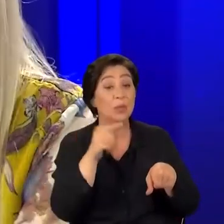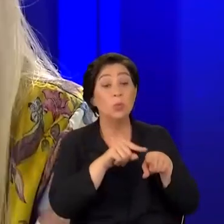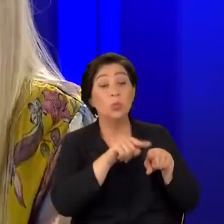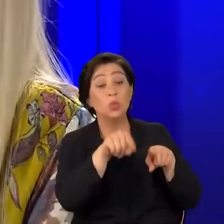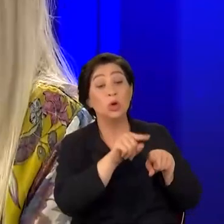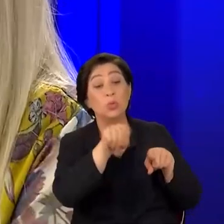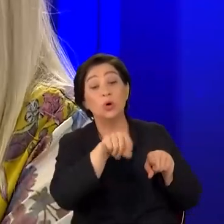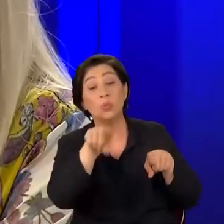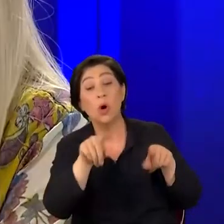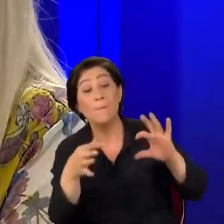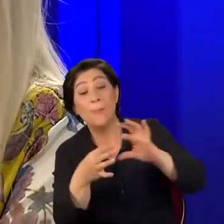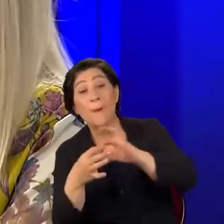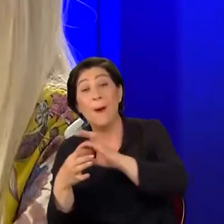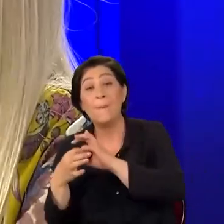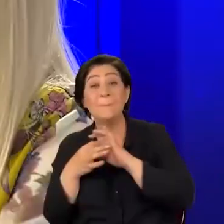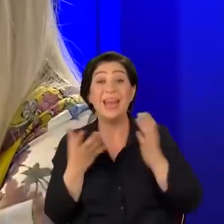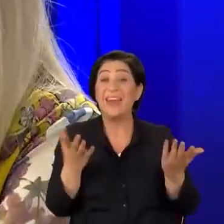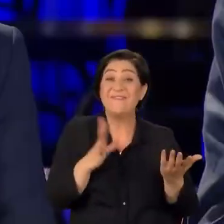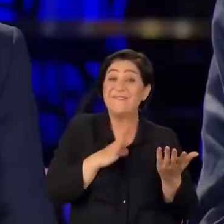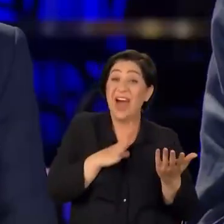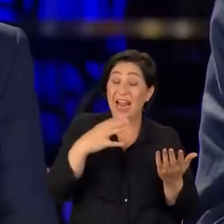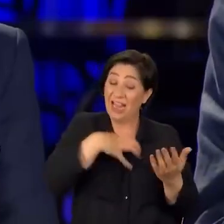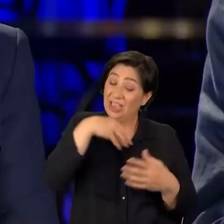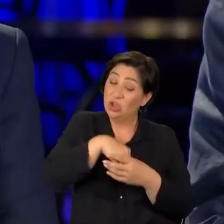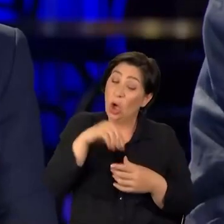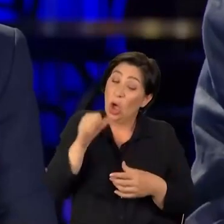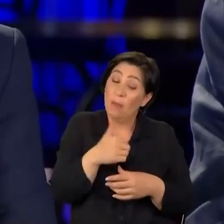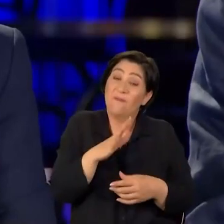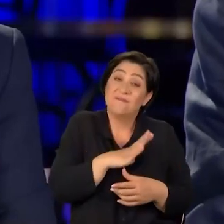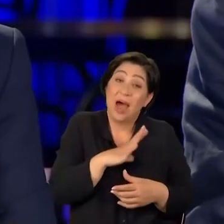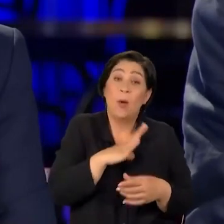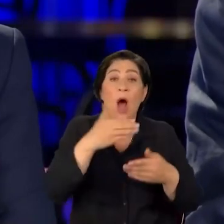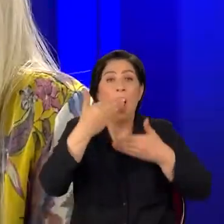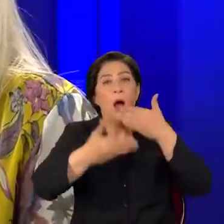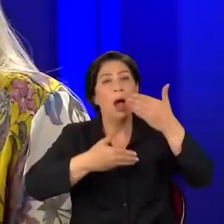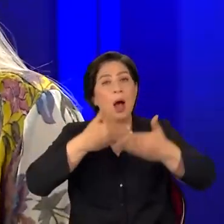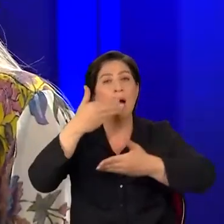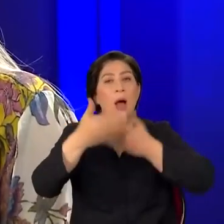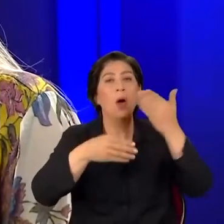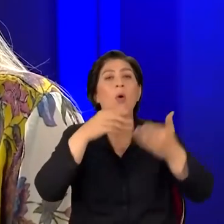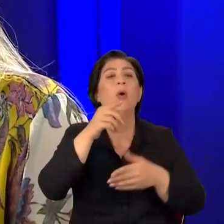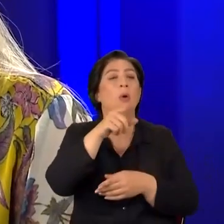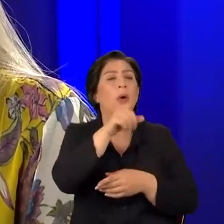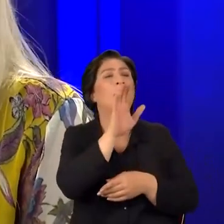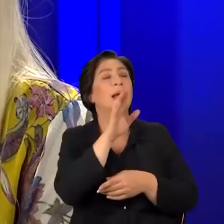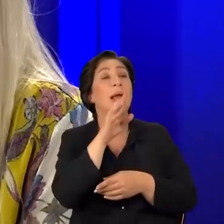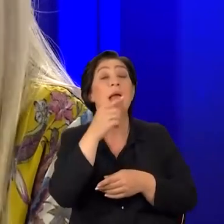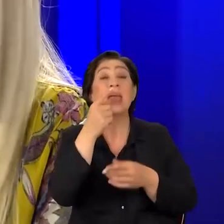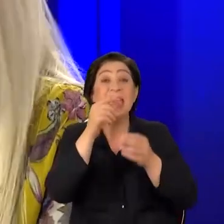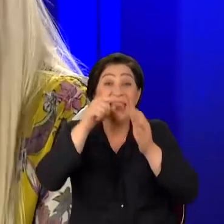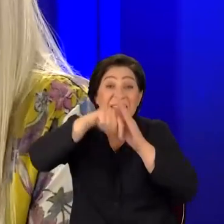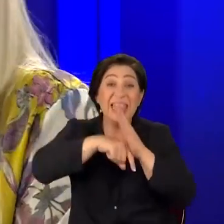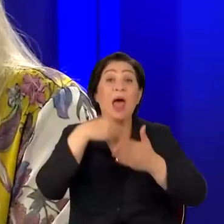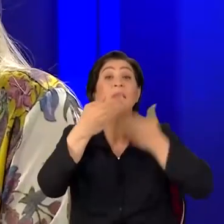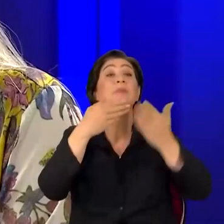bütün varlıklarla olan bağlantısını, kendisi için önemini, şunu bunu anlatmazsanız hiçbir şekilde o bilgi girmiyor zaten kafasına. Hı. Seçici